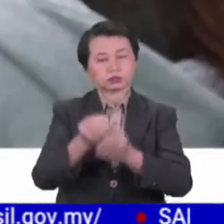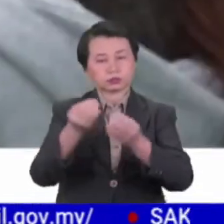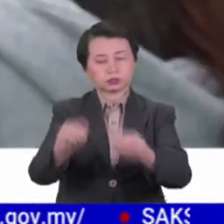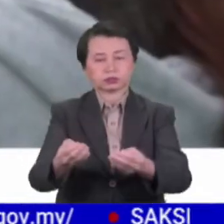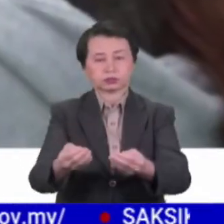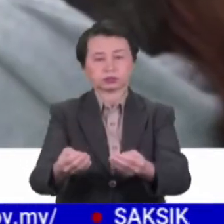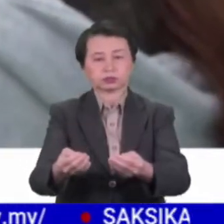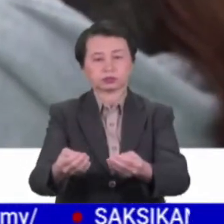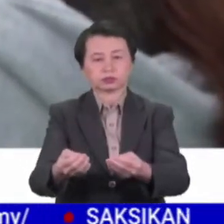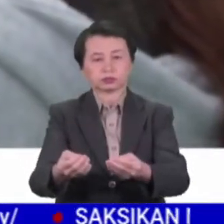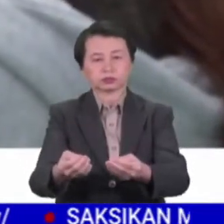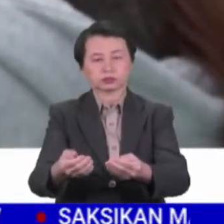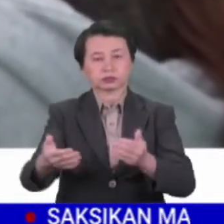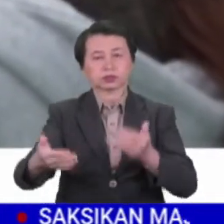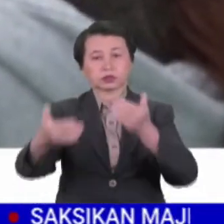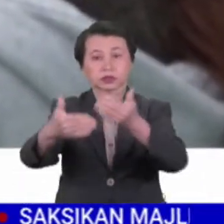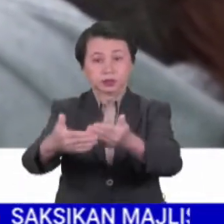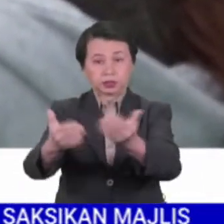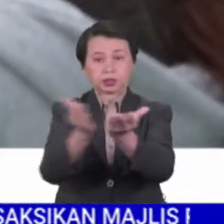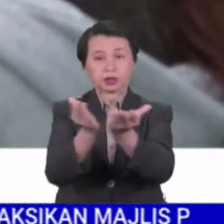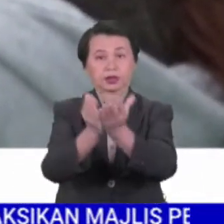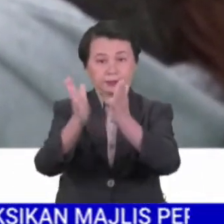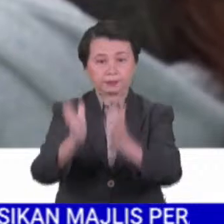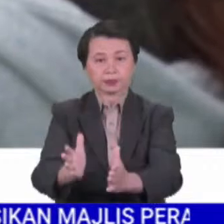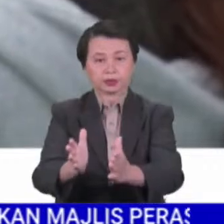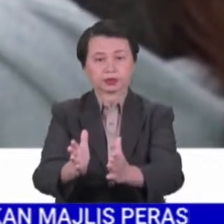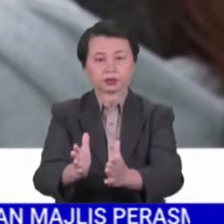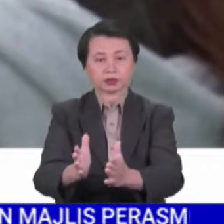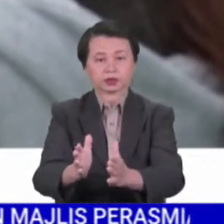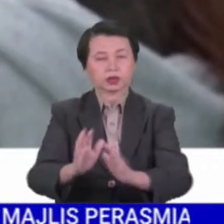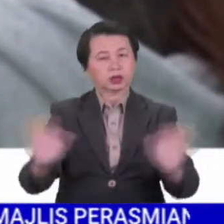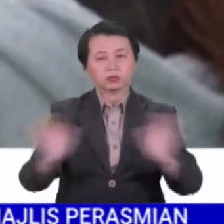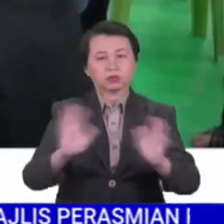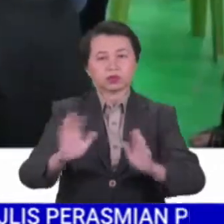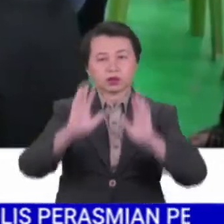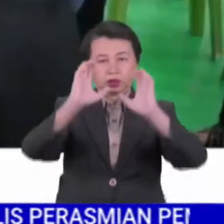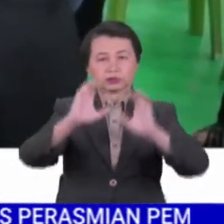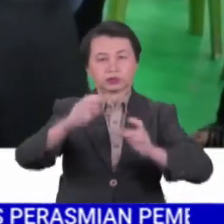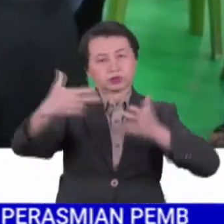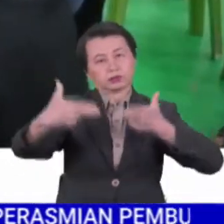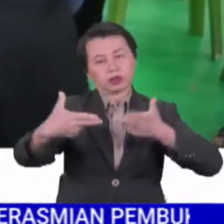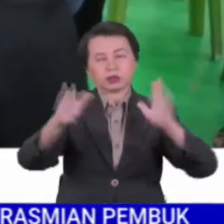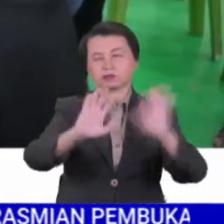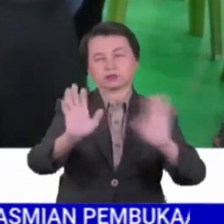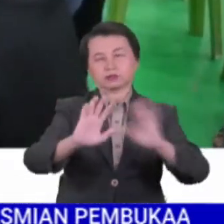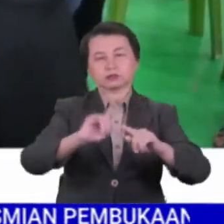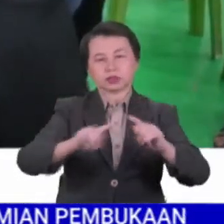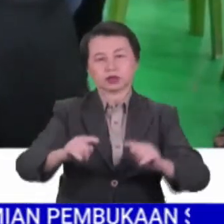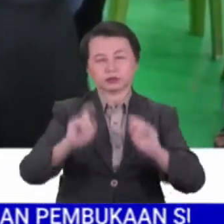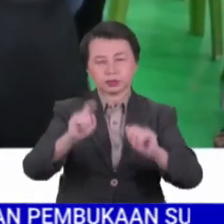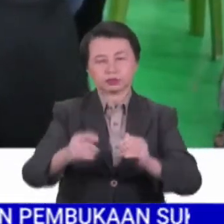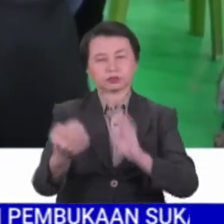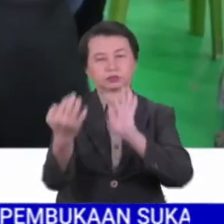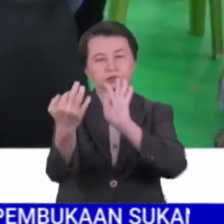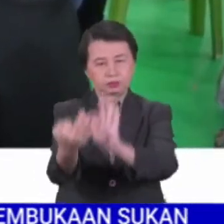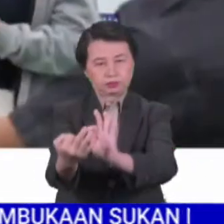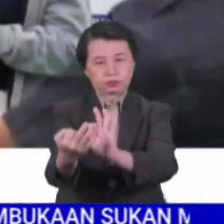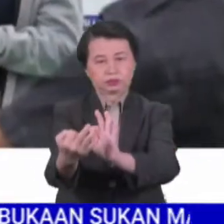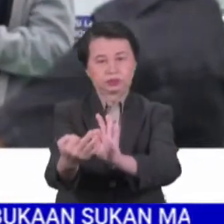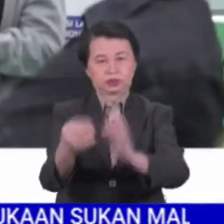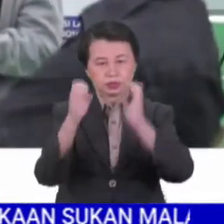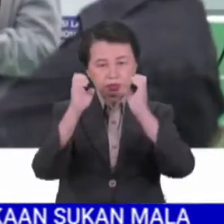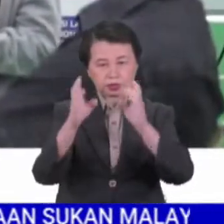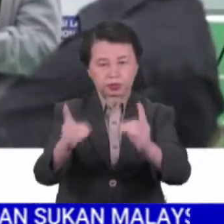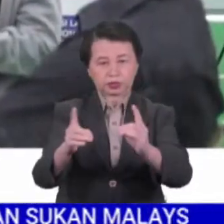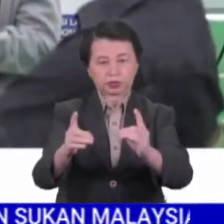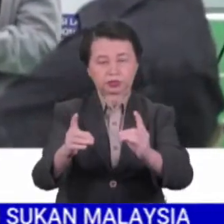secara mendekati mereka secara fizikal, bukannya secara maya tetapi ataupun bukan secara berbentuk education